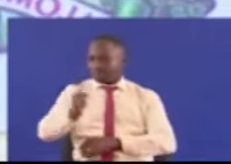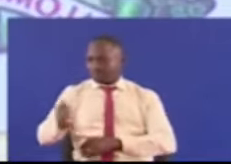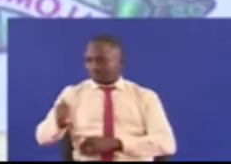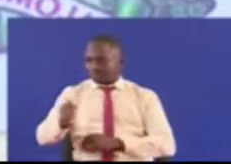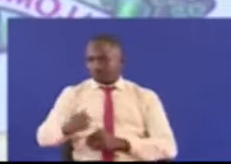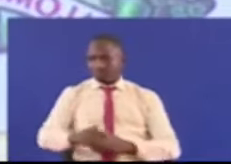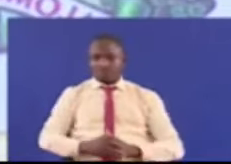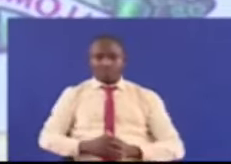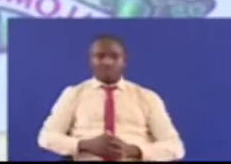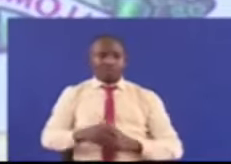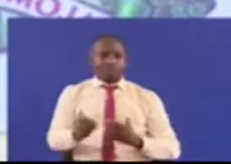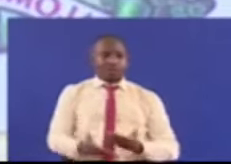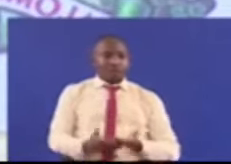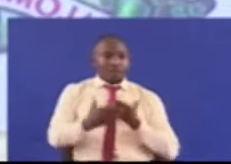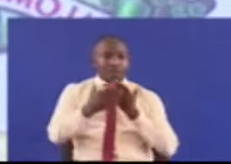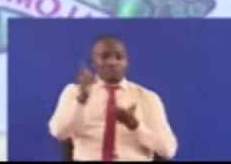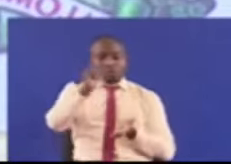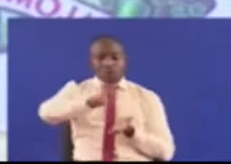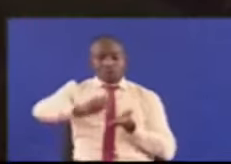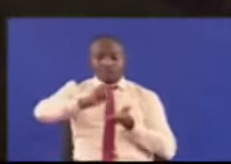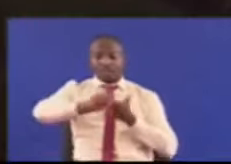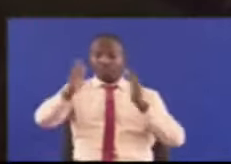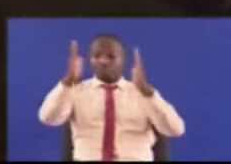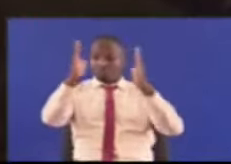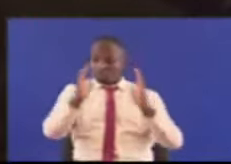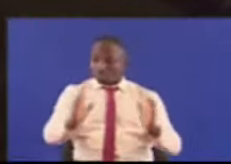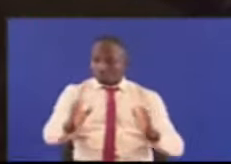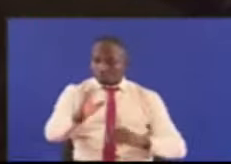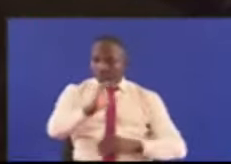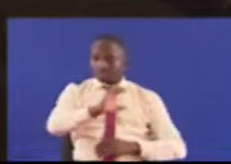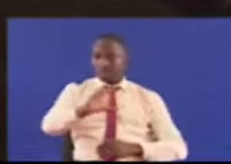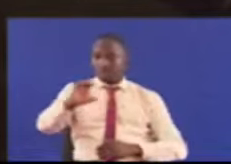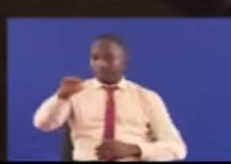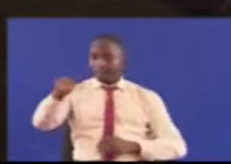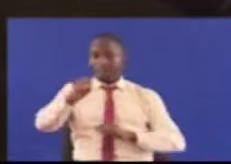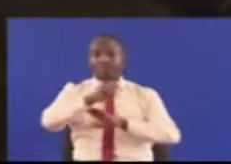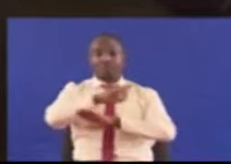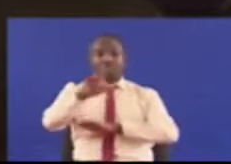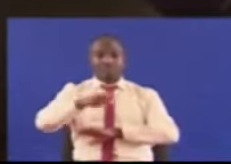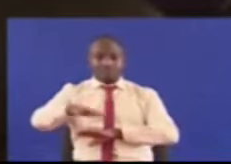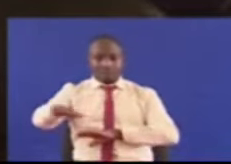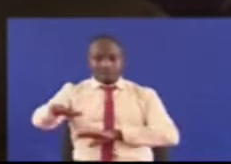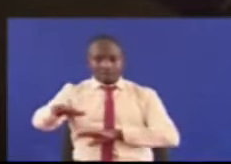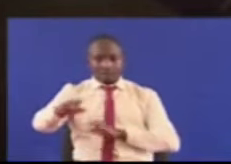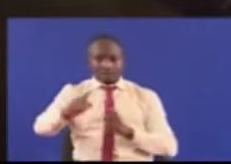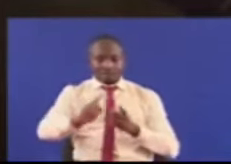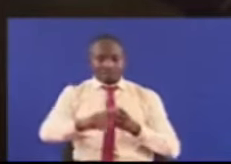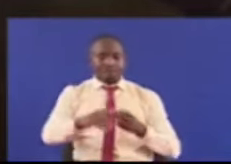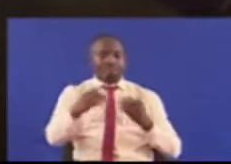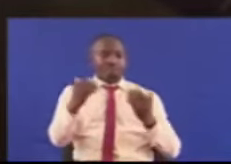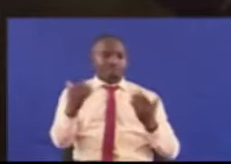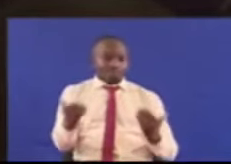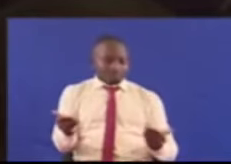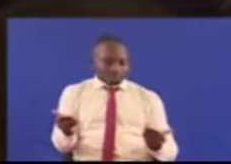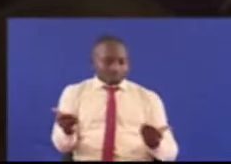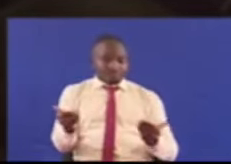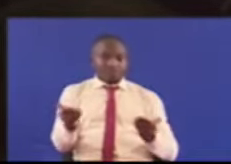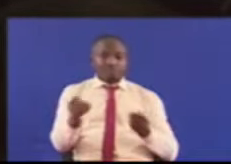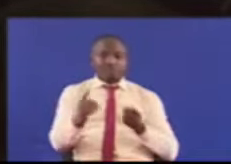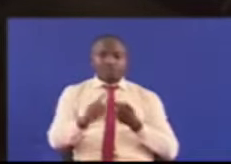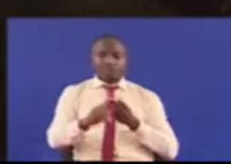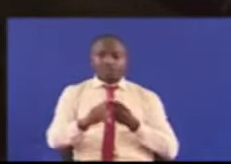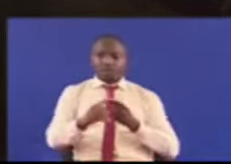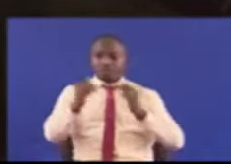Naibu Katibu Mkuu wa Chama cha Mapinduzi Zanzibar, lakini kipekee